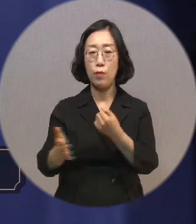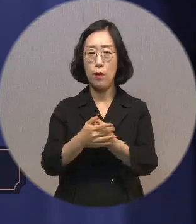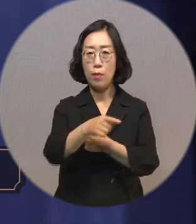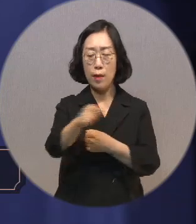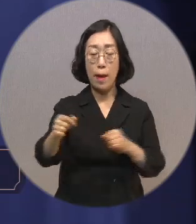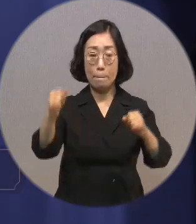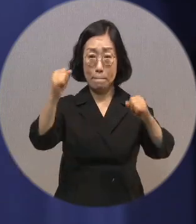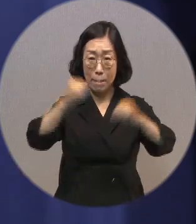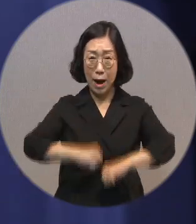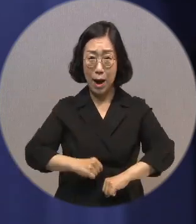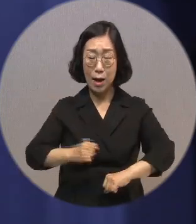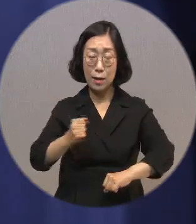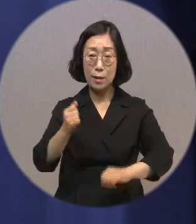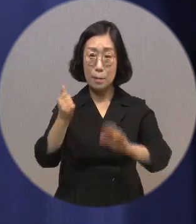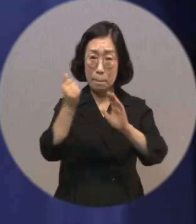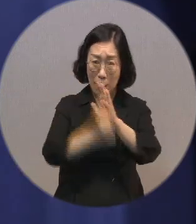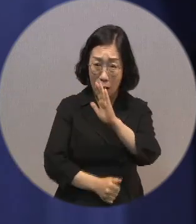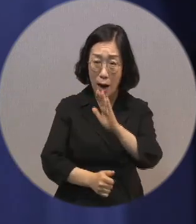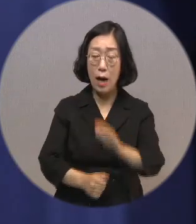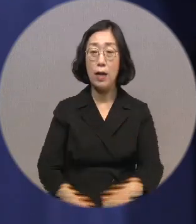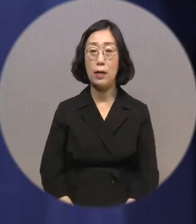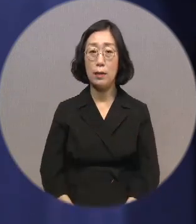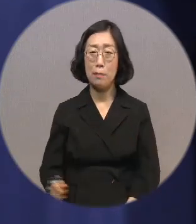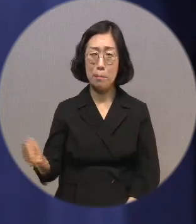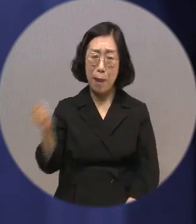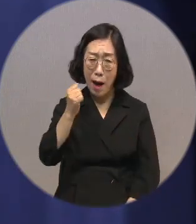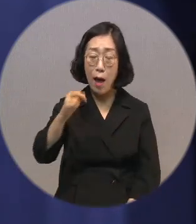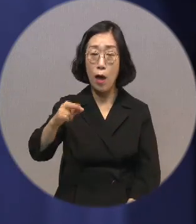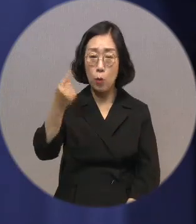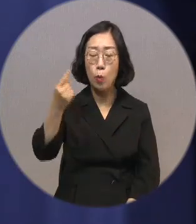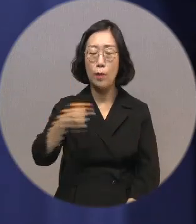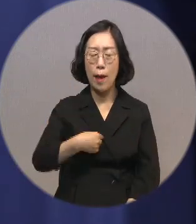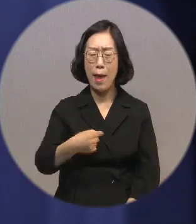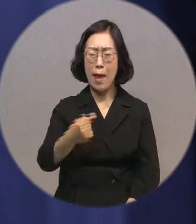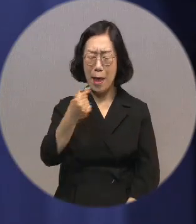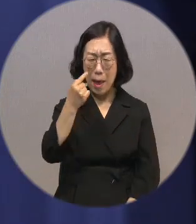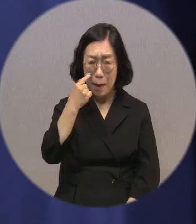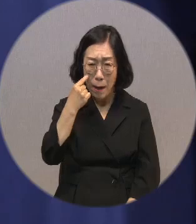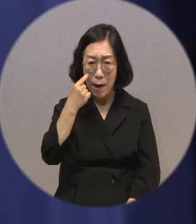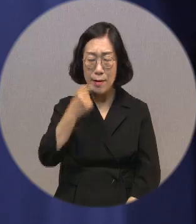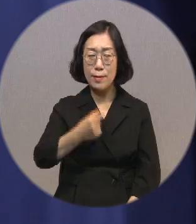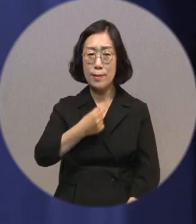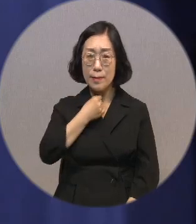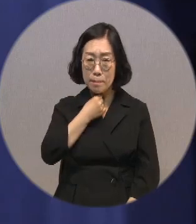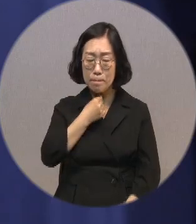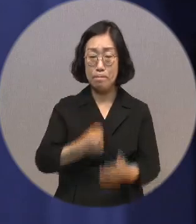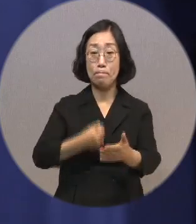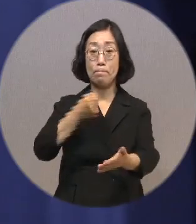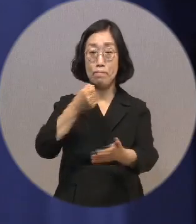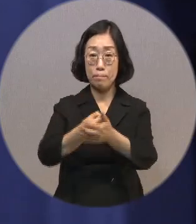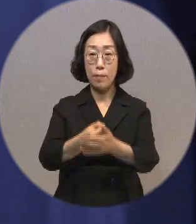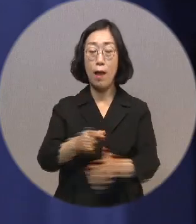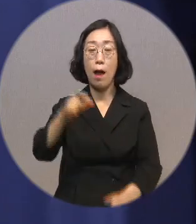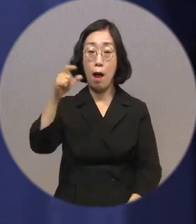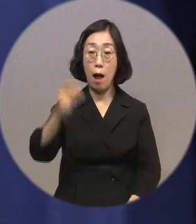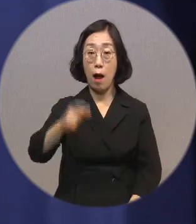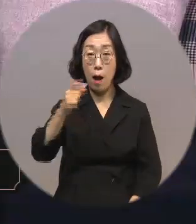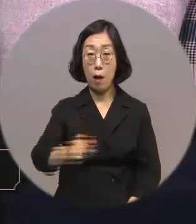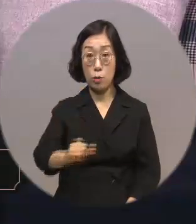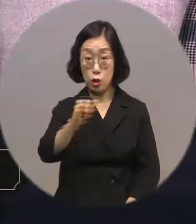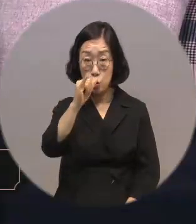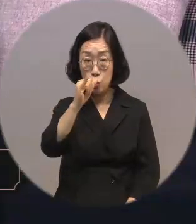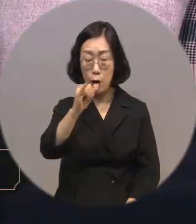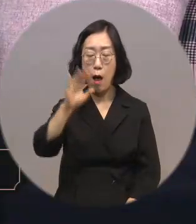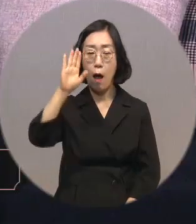한이 있더라도 나는 내가 믿는 것을 진짜 목숨 건 정신으로 나는 할 거야 라는 그 굳은 결심이 있기 때문에